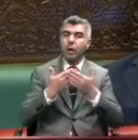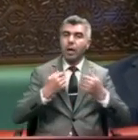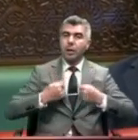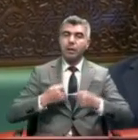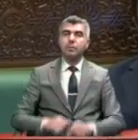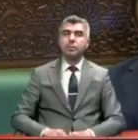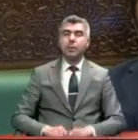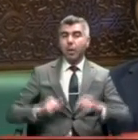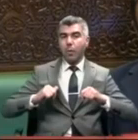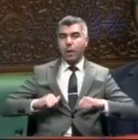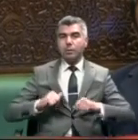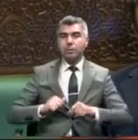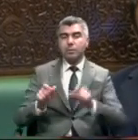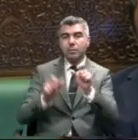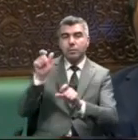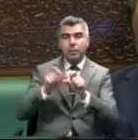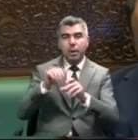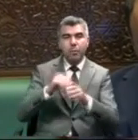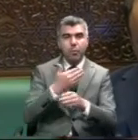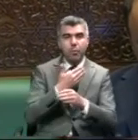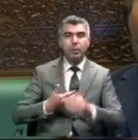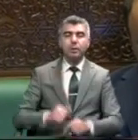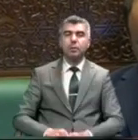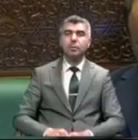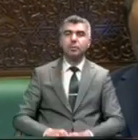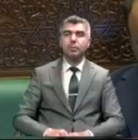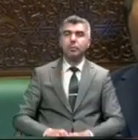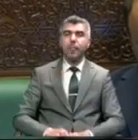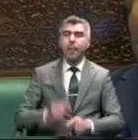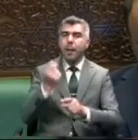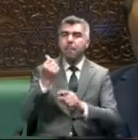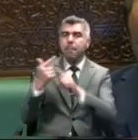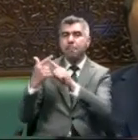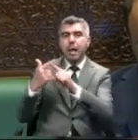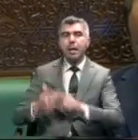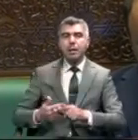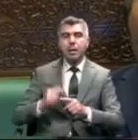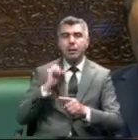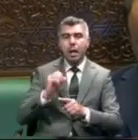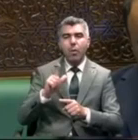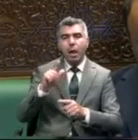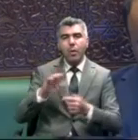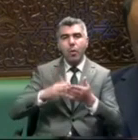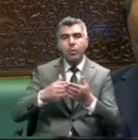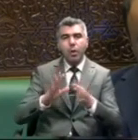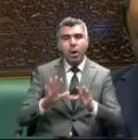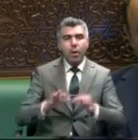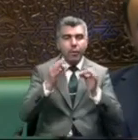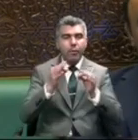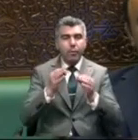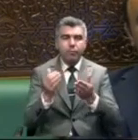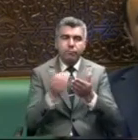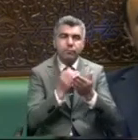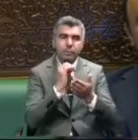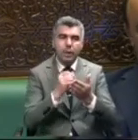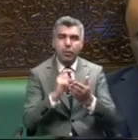السيد وزير المحترم السيدات والساده المستشاري المحترمين عن وضعيه الماليه العموميه والهوامش التي توفرها لتحسين دخل